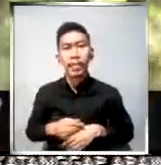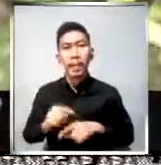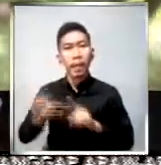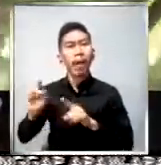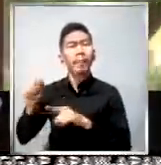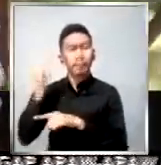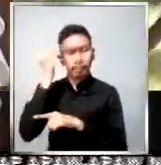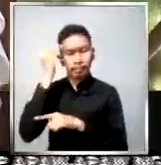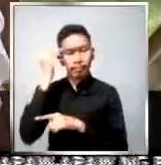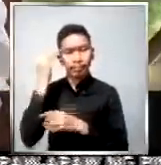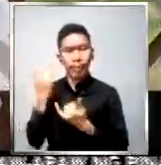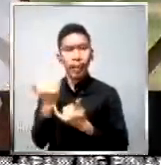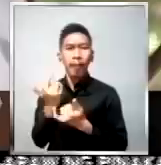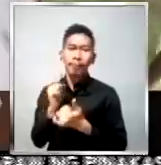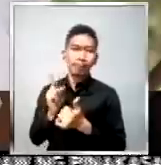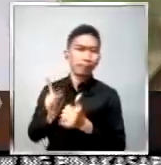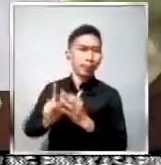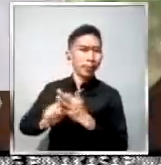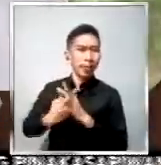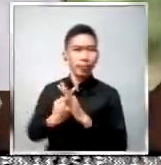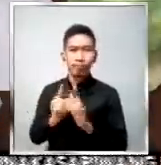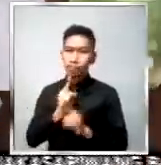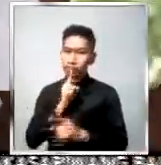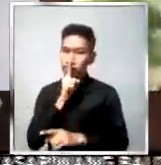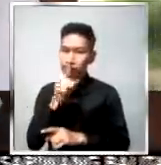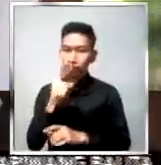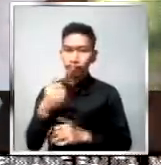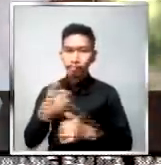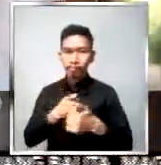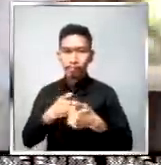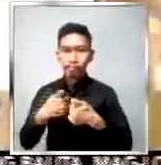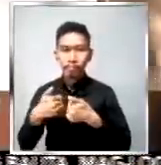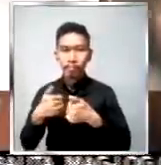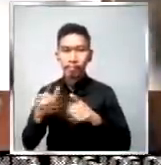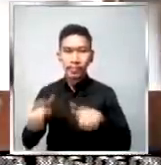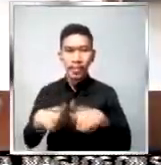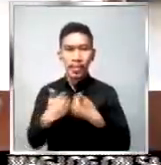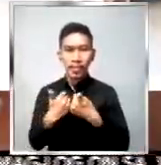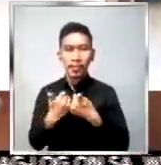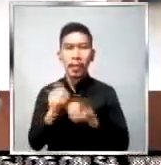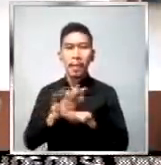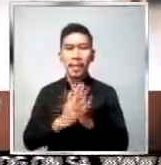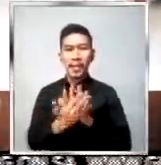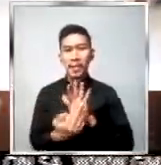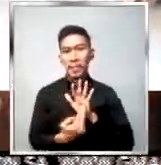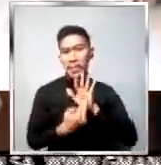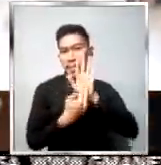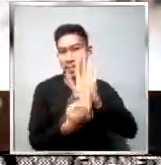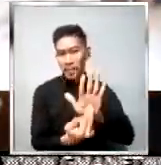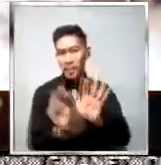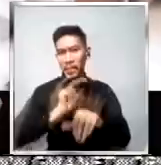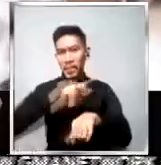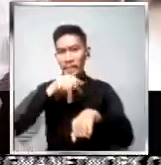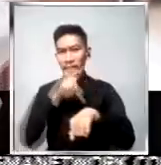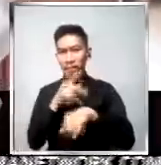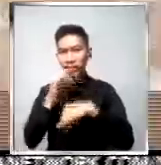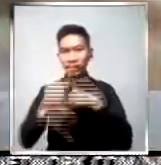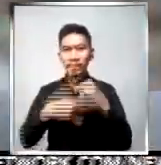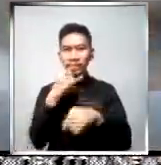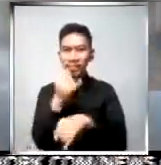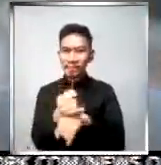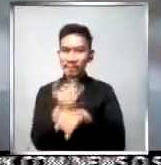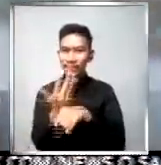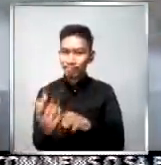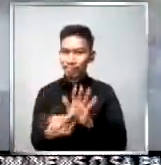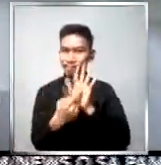kanyang tunay na laban, ang maging kinatawan ng Pilipinas sa international stage ng Miss Universe 2020. I'm